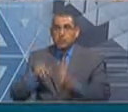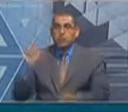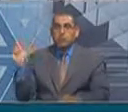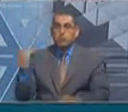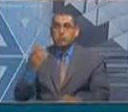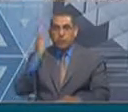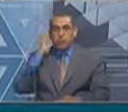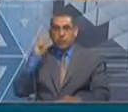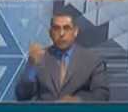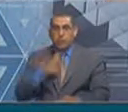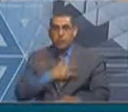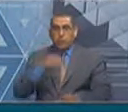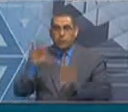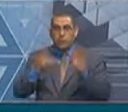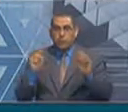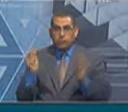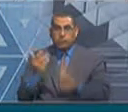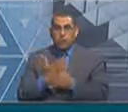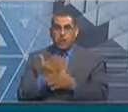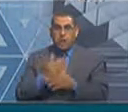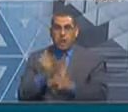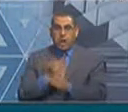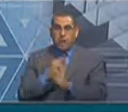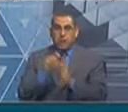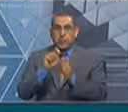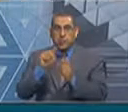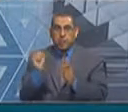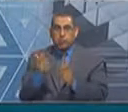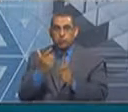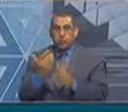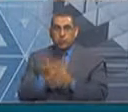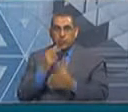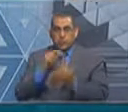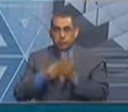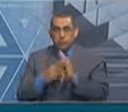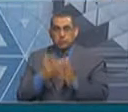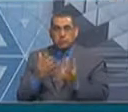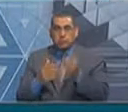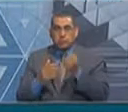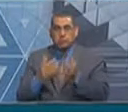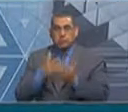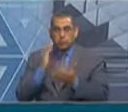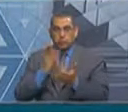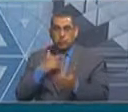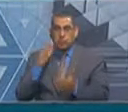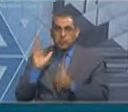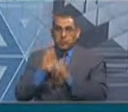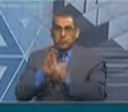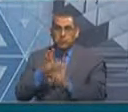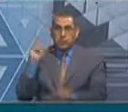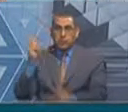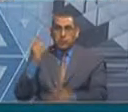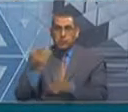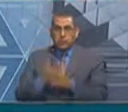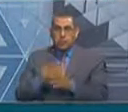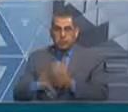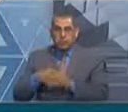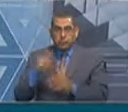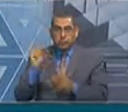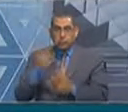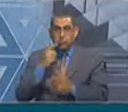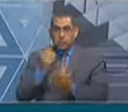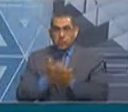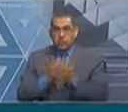لتشكيل حكومة تعمل على إجراء إصلاحات عاجلة مقابل حصولها على دعم مالي دولي لانتشال البلاد من أزمتها